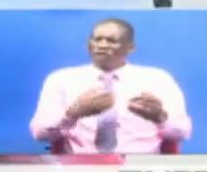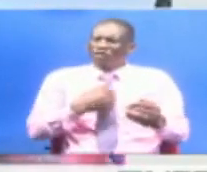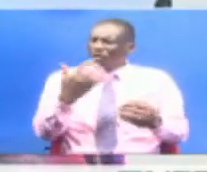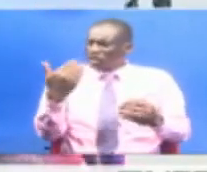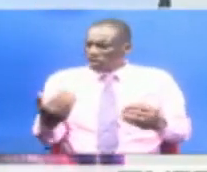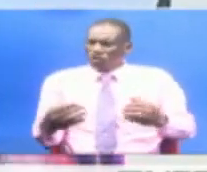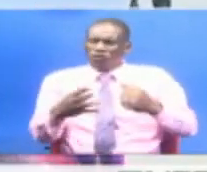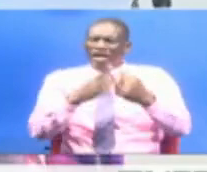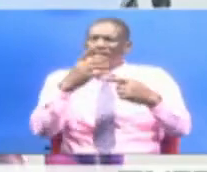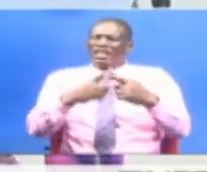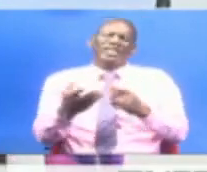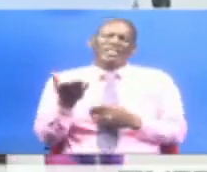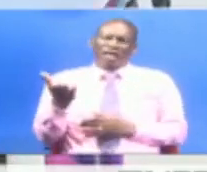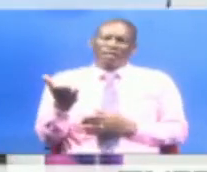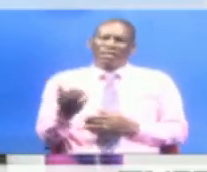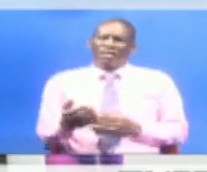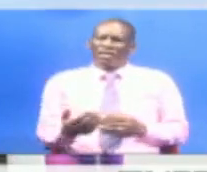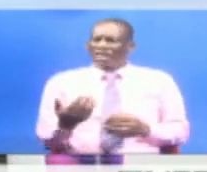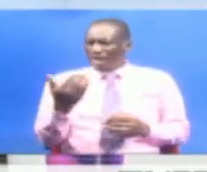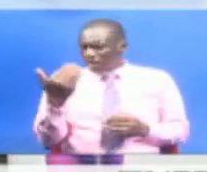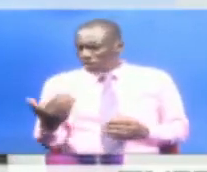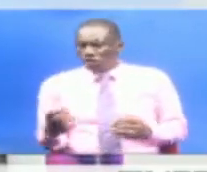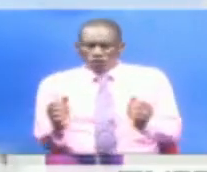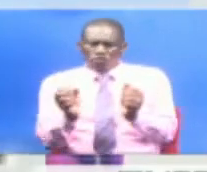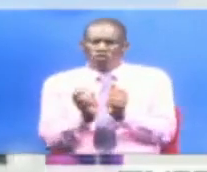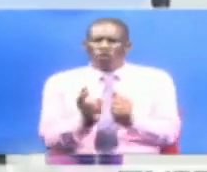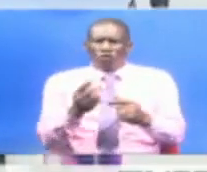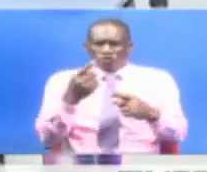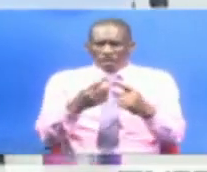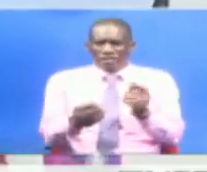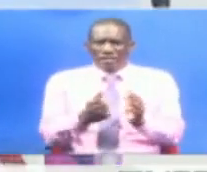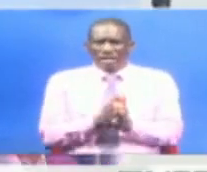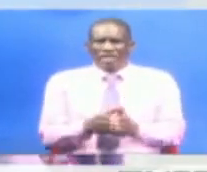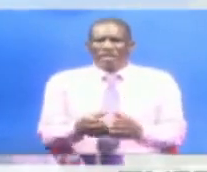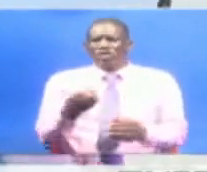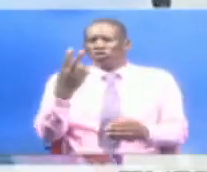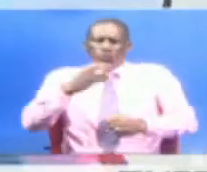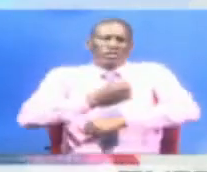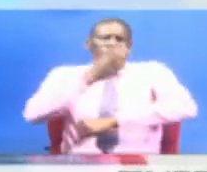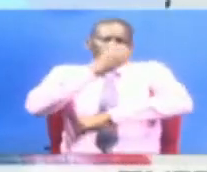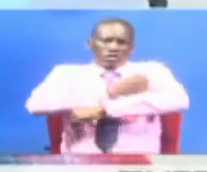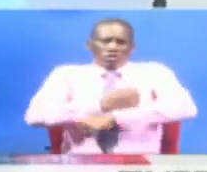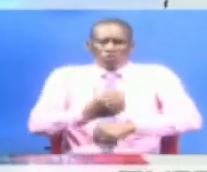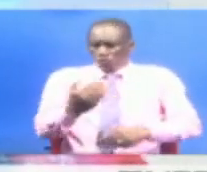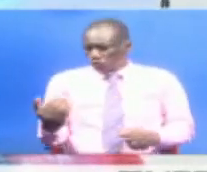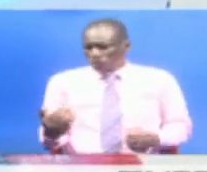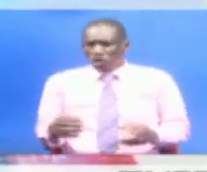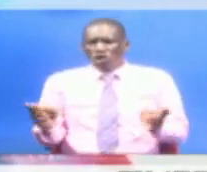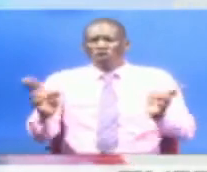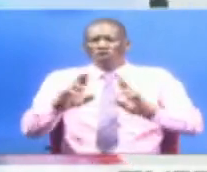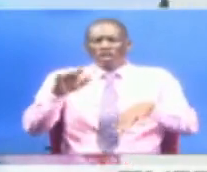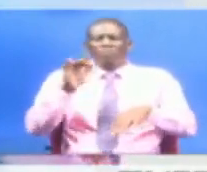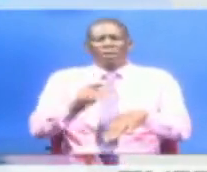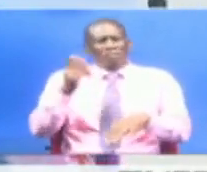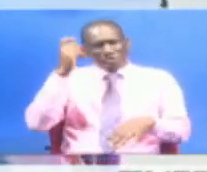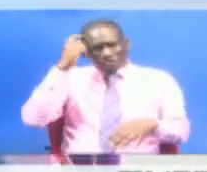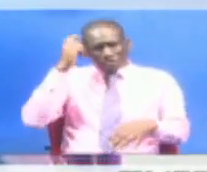hapa, mtoto wa miaka 12 na mtoto wa sekondari wawili ambao tayari wameathirika